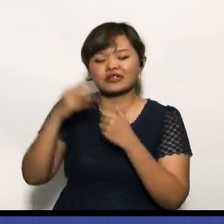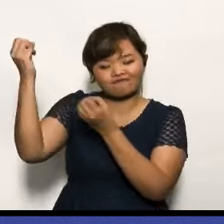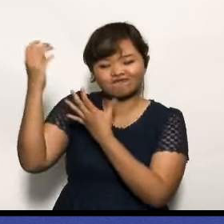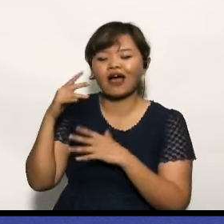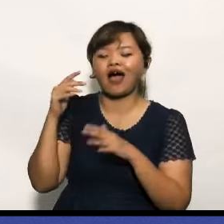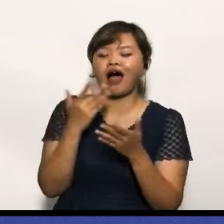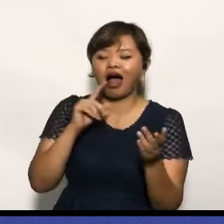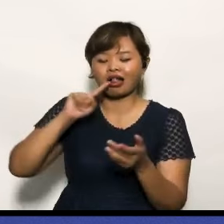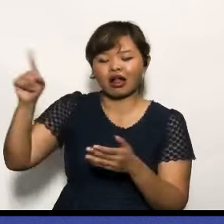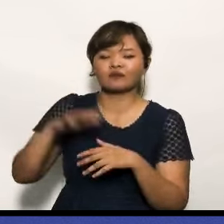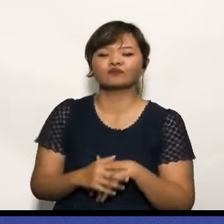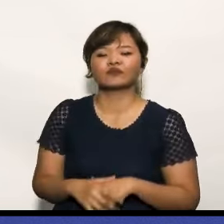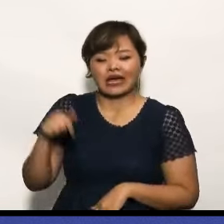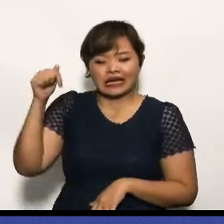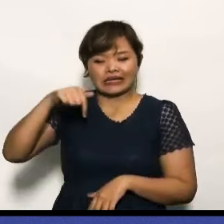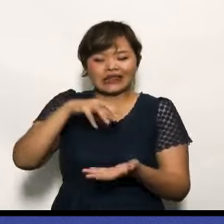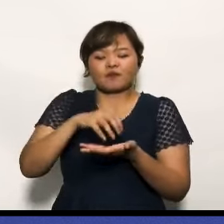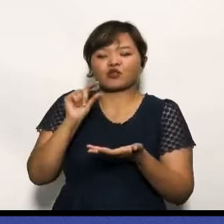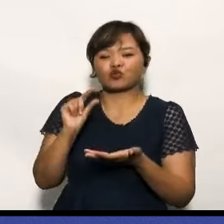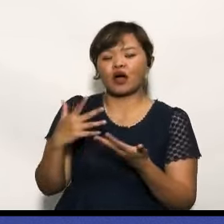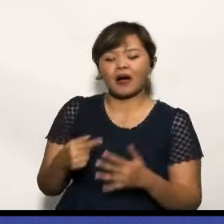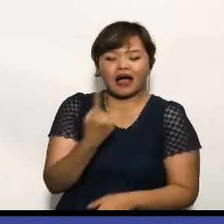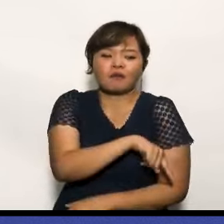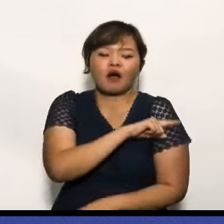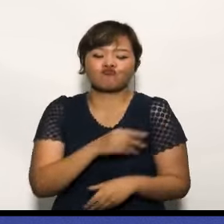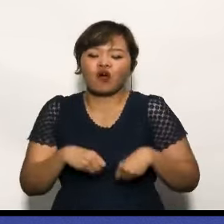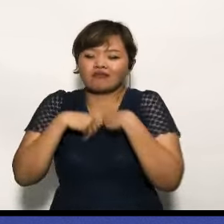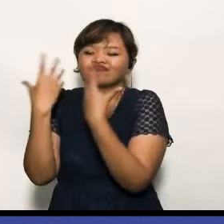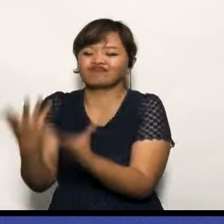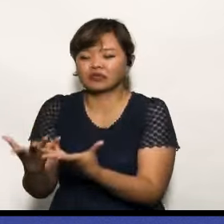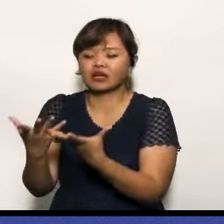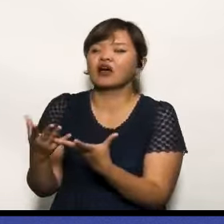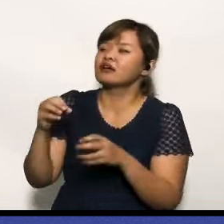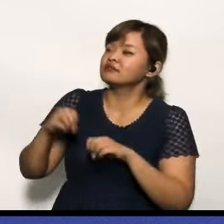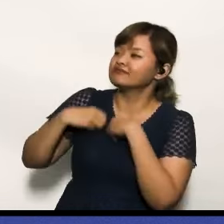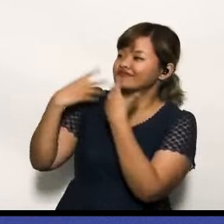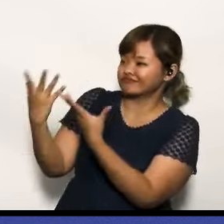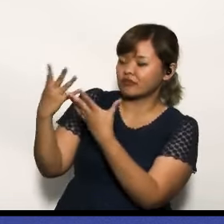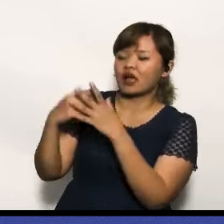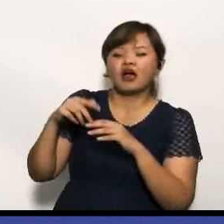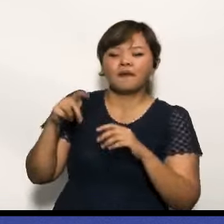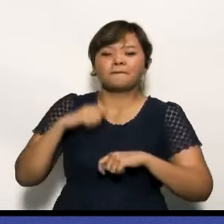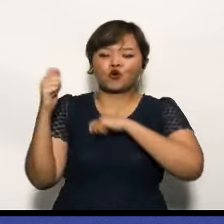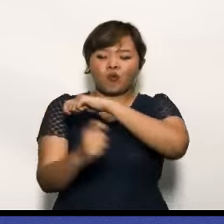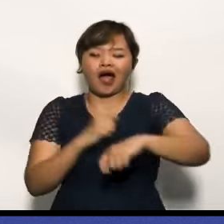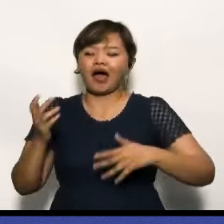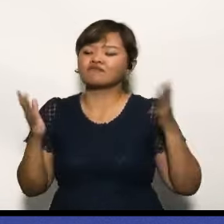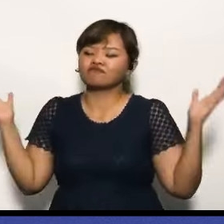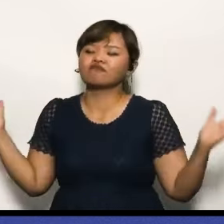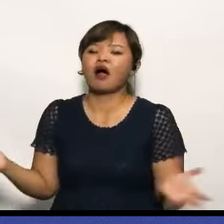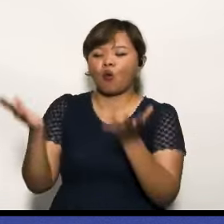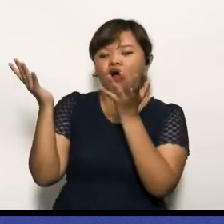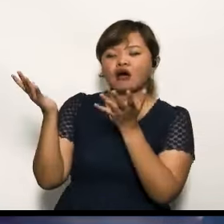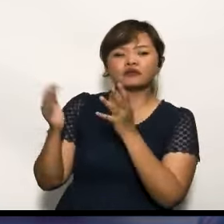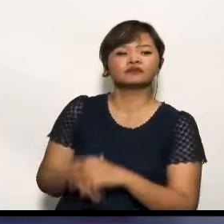sini tempatnya kita untuk serve, yaitu untuk menyalurkan potensi kita. Membawa perubahan.